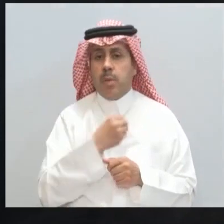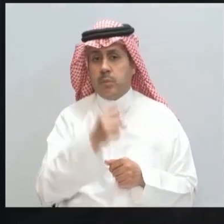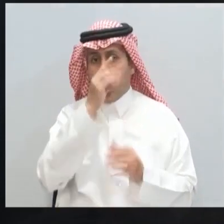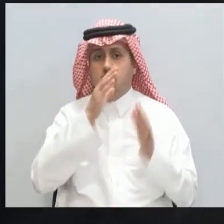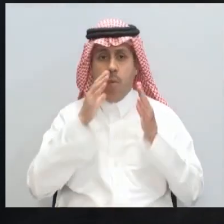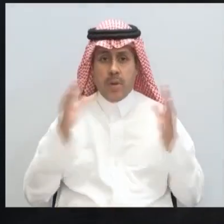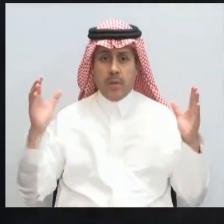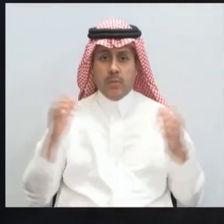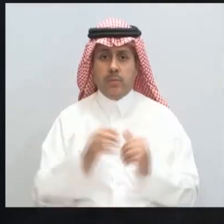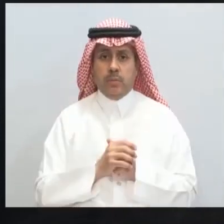ورحمه الله وبركاته